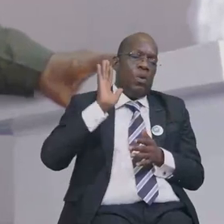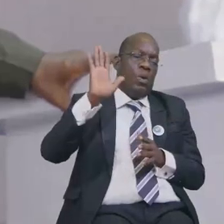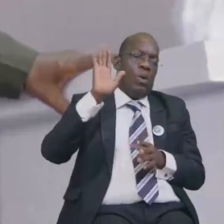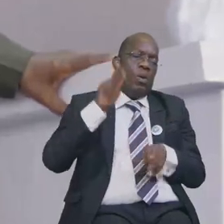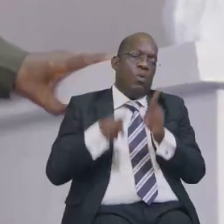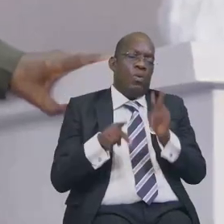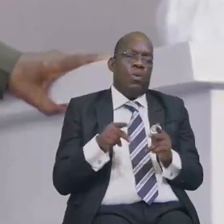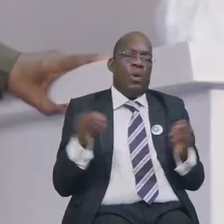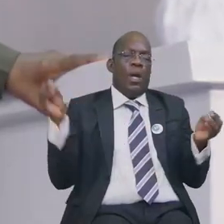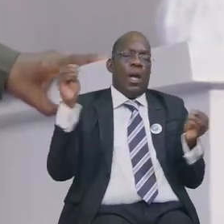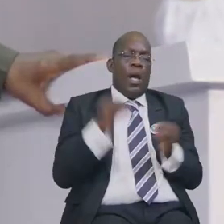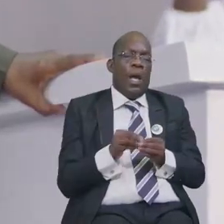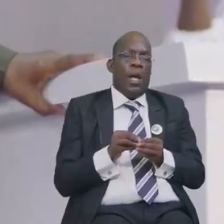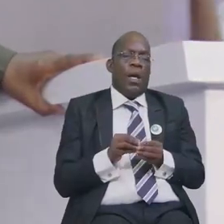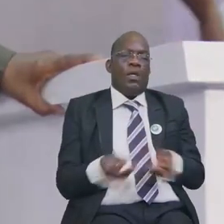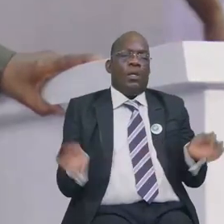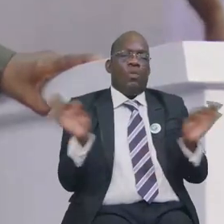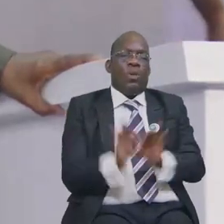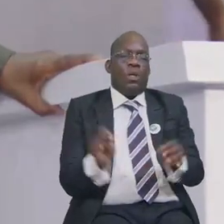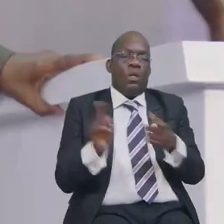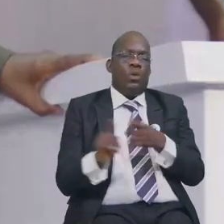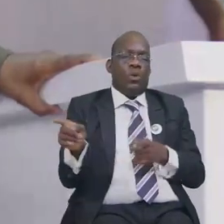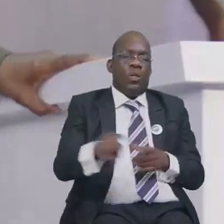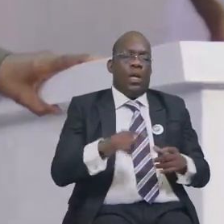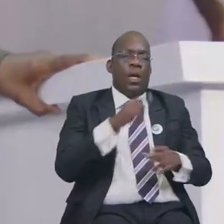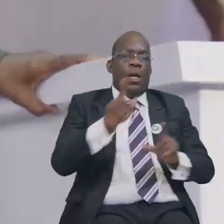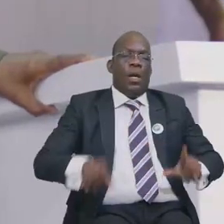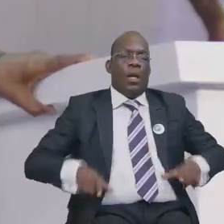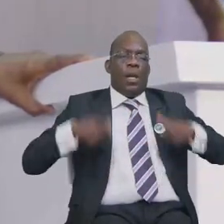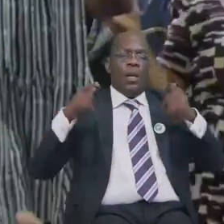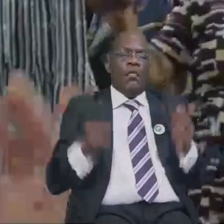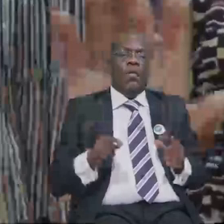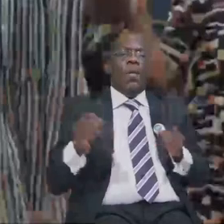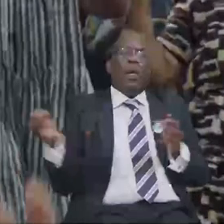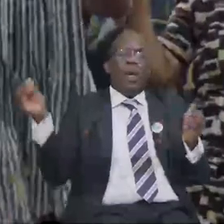Ajoute de valeur à leur vie. Ajoute des années à leur vie.